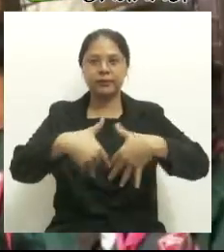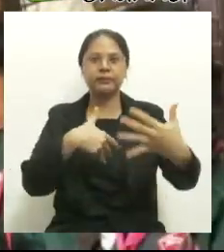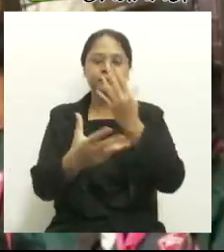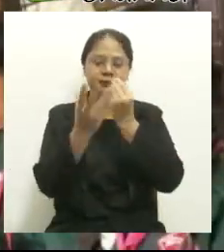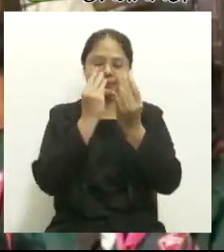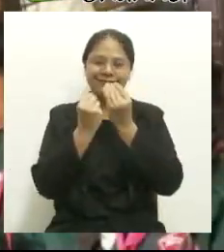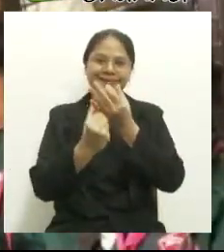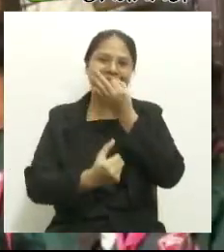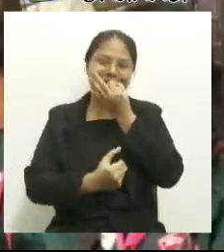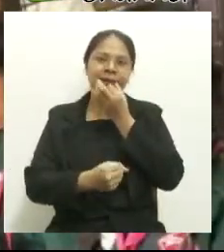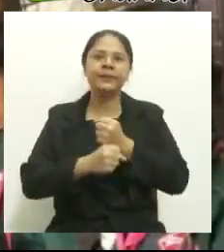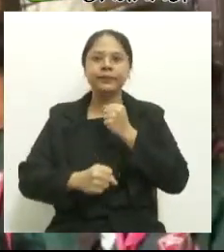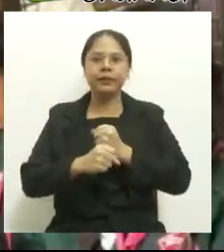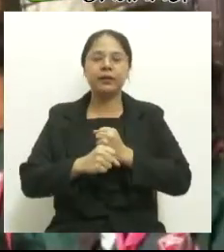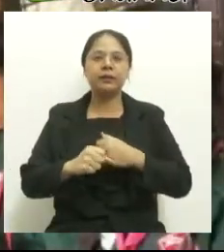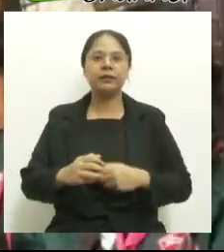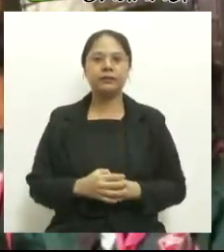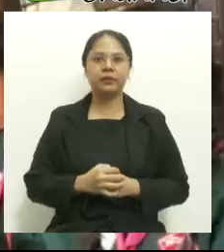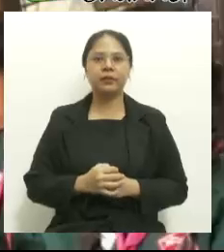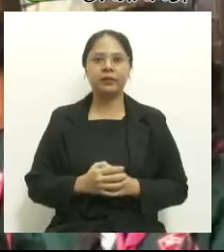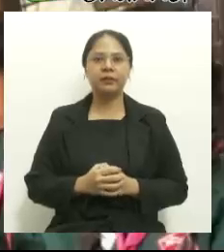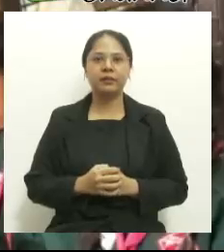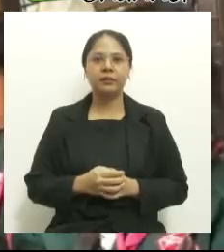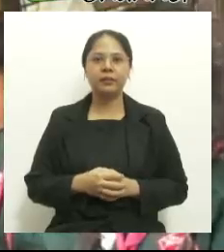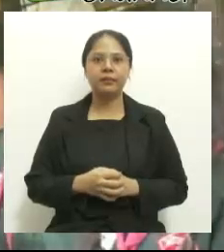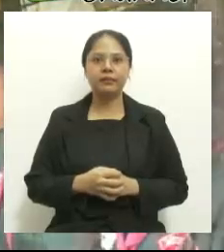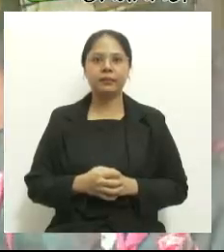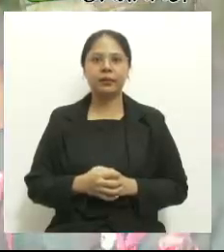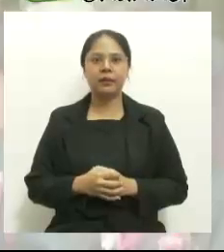วิชาชีพ professional learning community